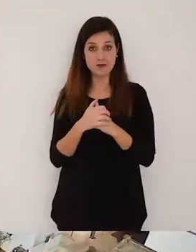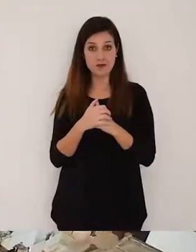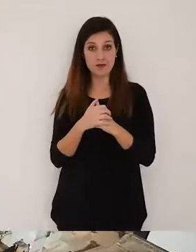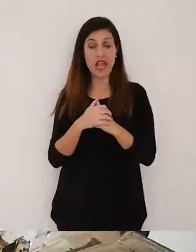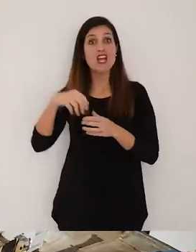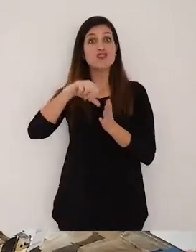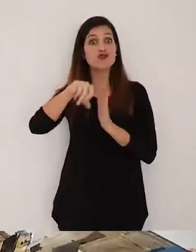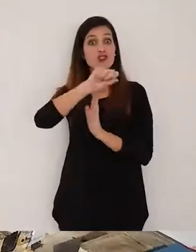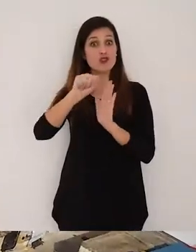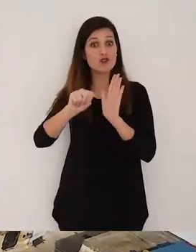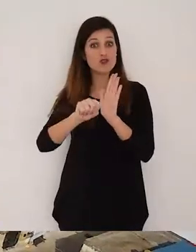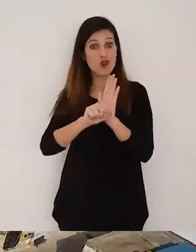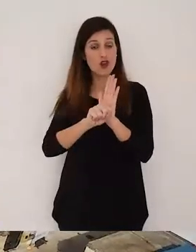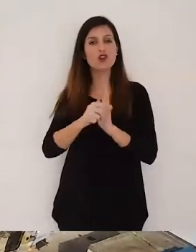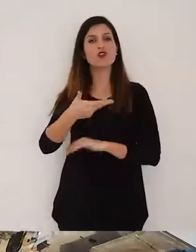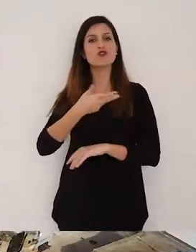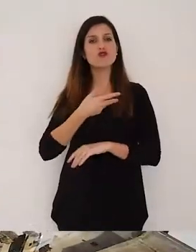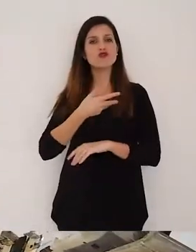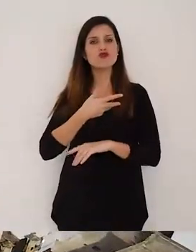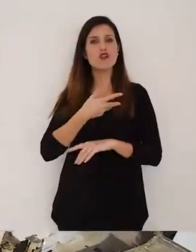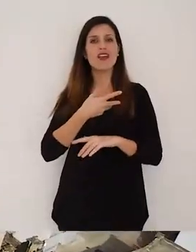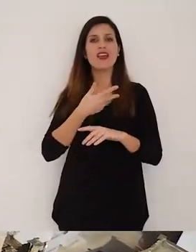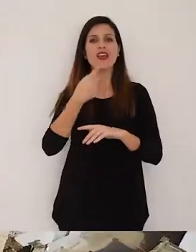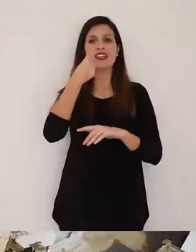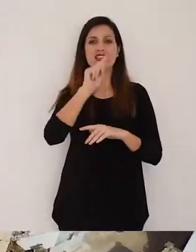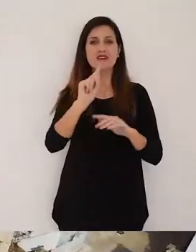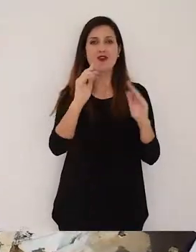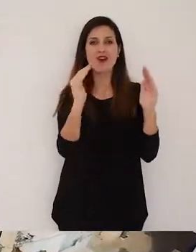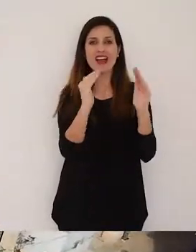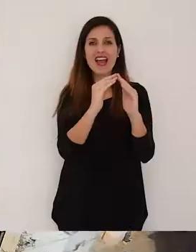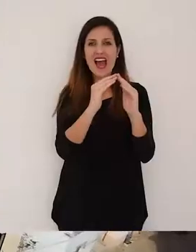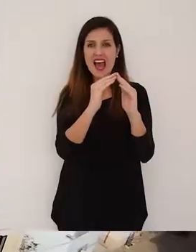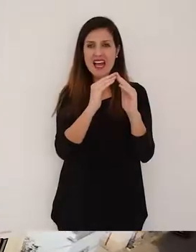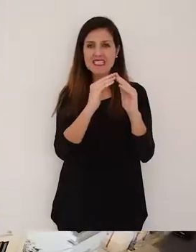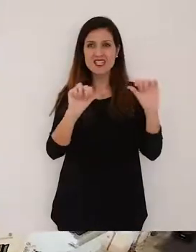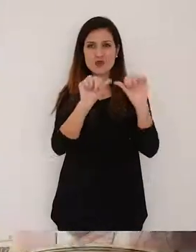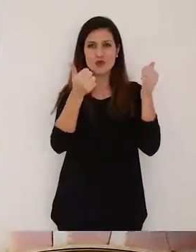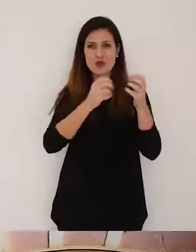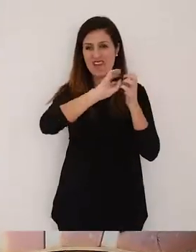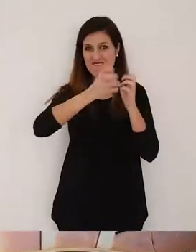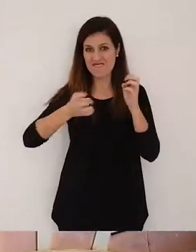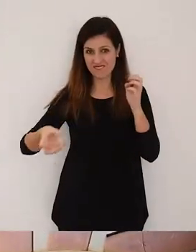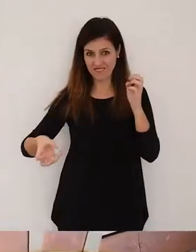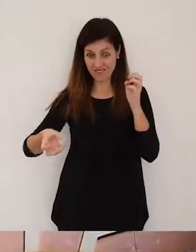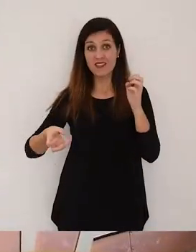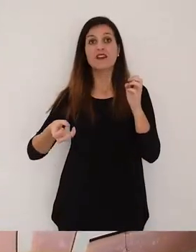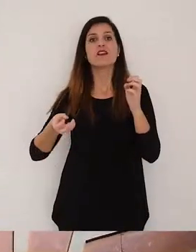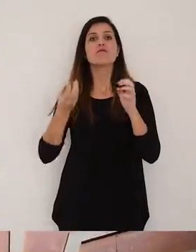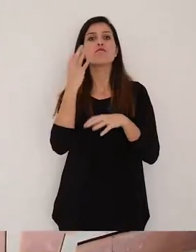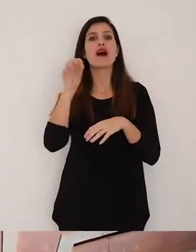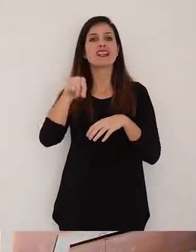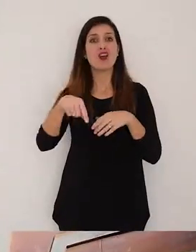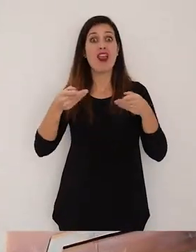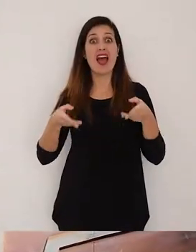Il cuore dell'abitato accoglie differenti tipologie dell'architettura tipica di Terra d'Otranto, come le forme solenni delle